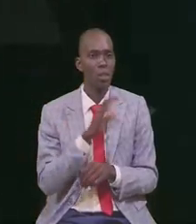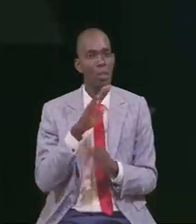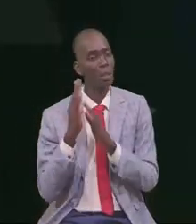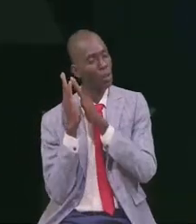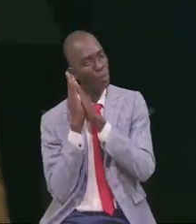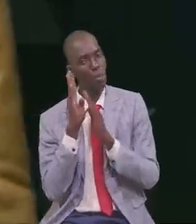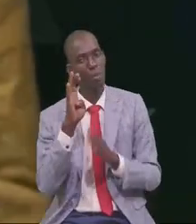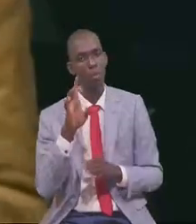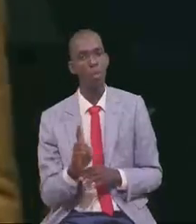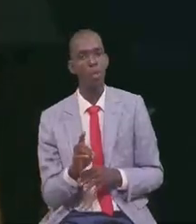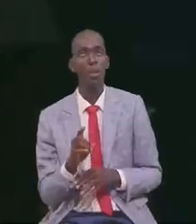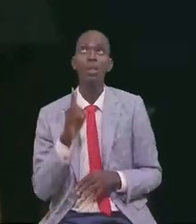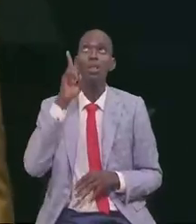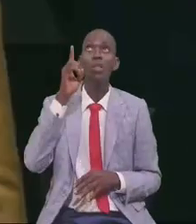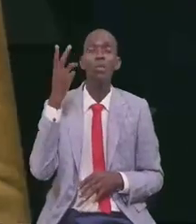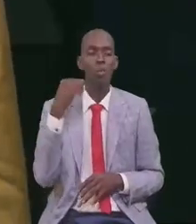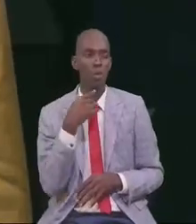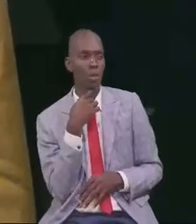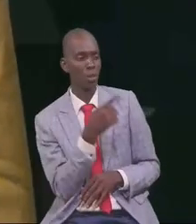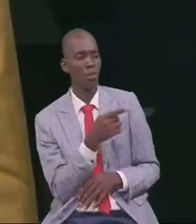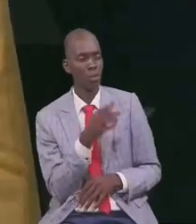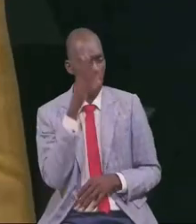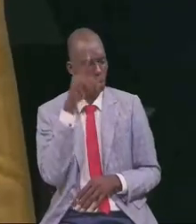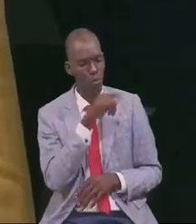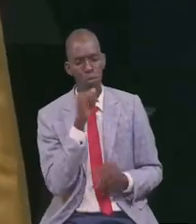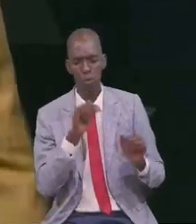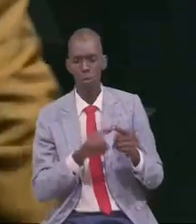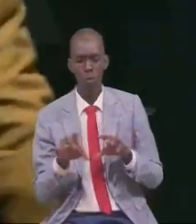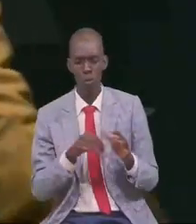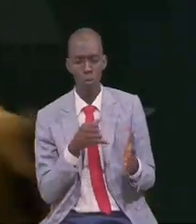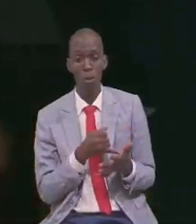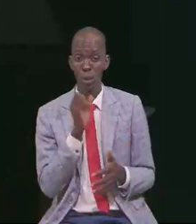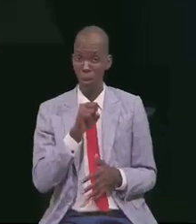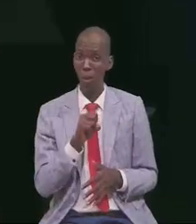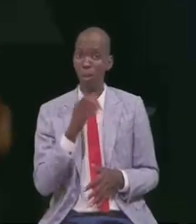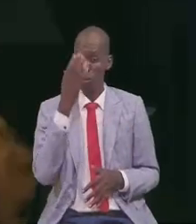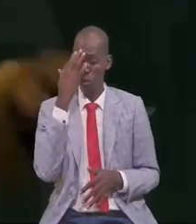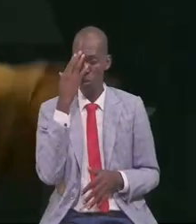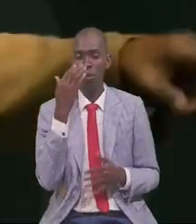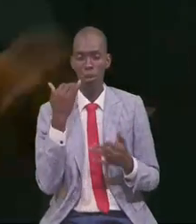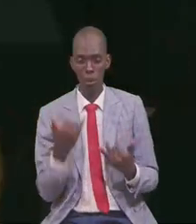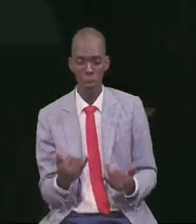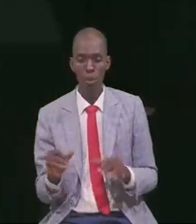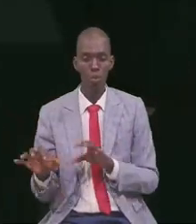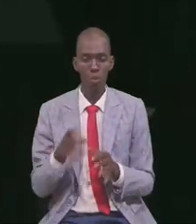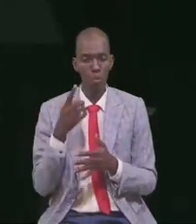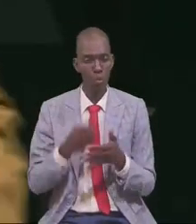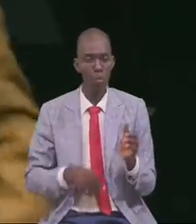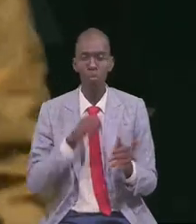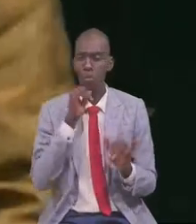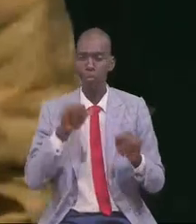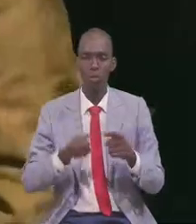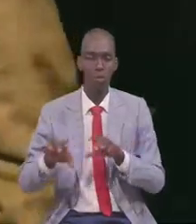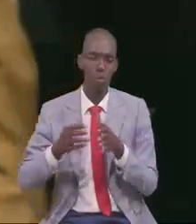lui disait, tu n'as pas pu le faire avant. Oui, je ne savais que je ne pouvais pas le faire. Maintenant, fais ce que tu ne pouvais pas faire. Il